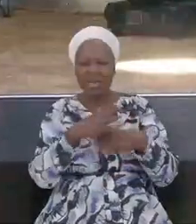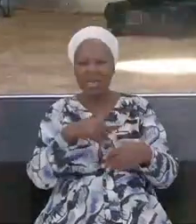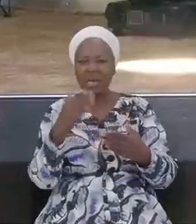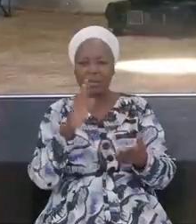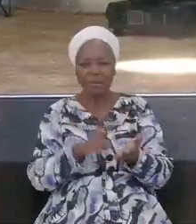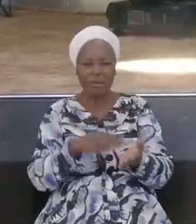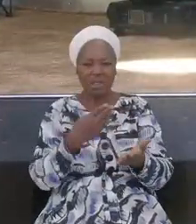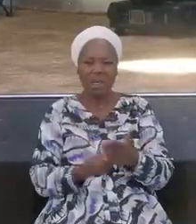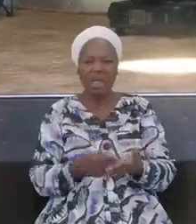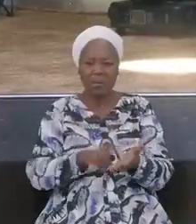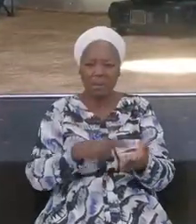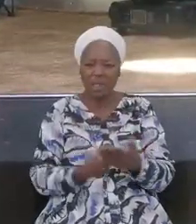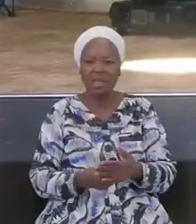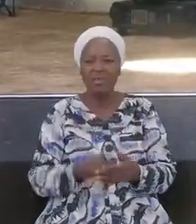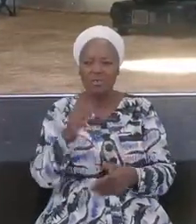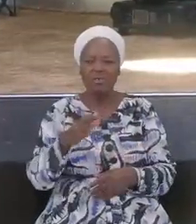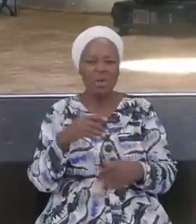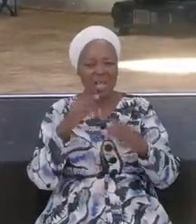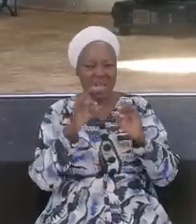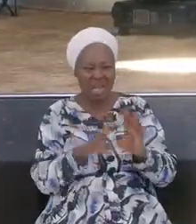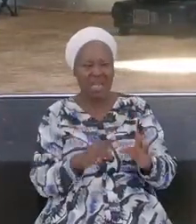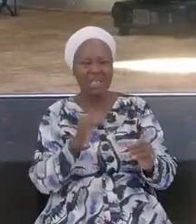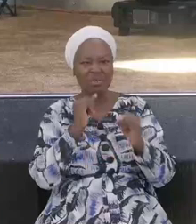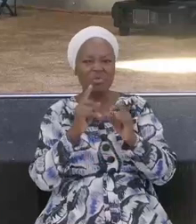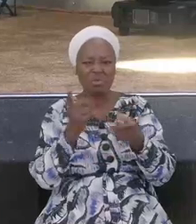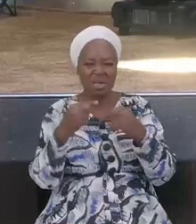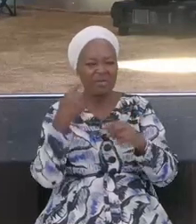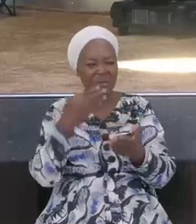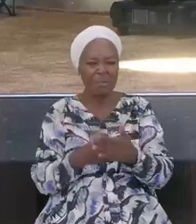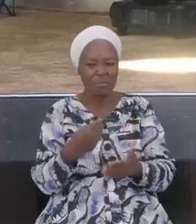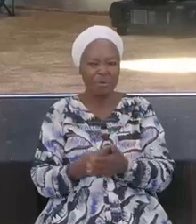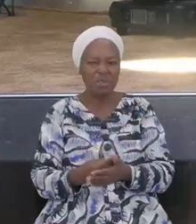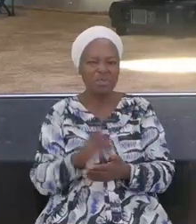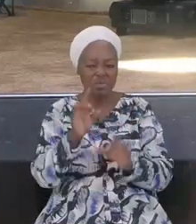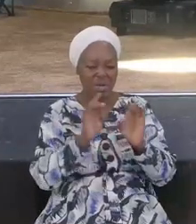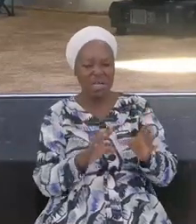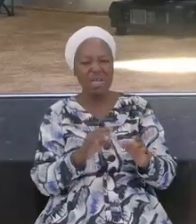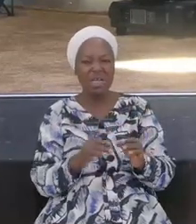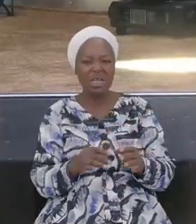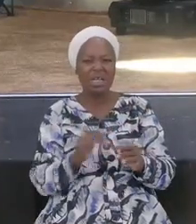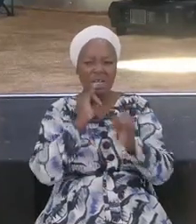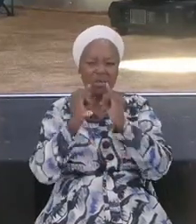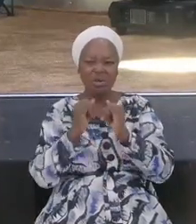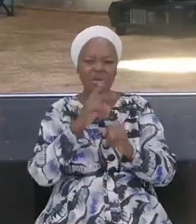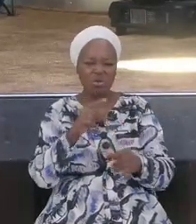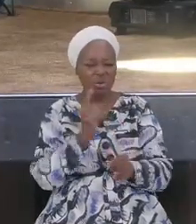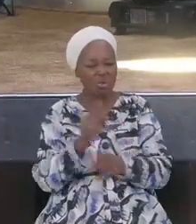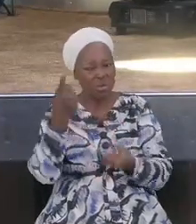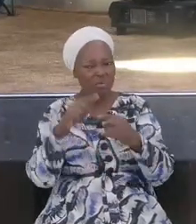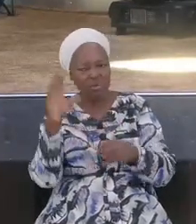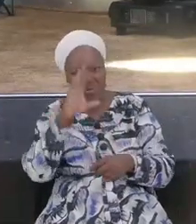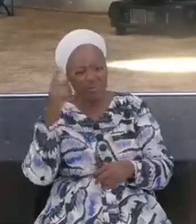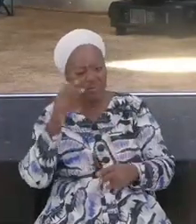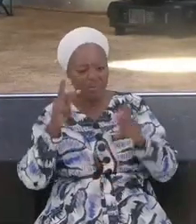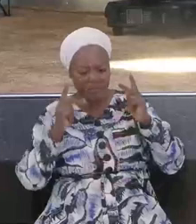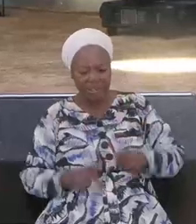instructions, tu poursuis seulement l'argent, tu hais les instructions, tu poursuis seulement pour les choses, les bénédictions